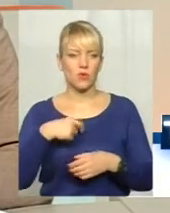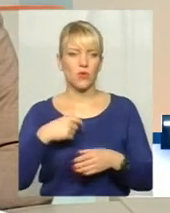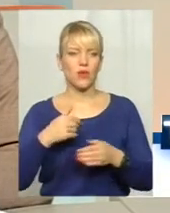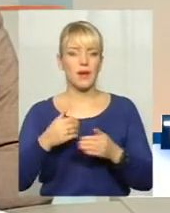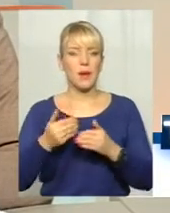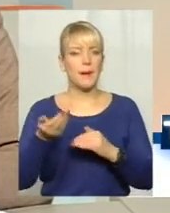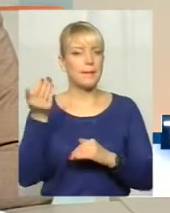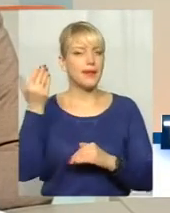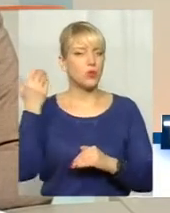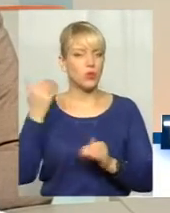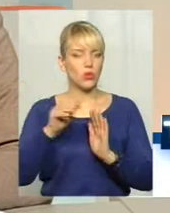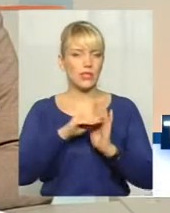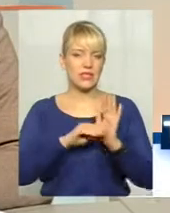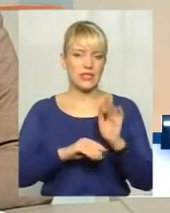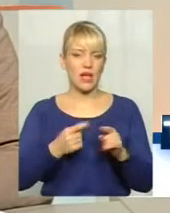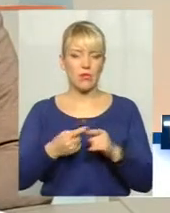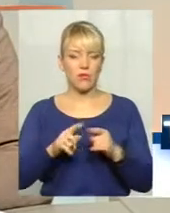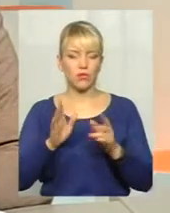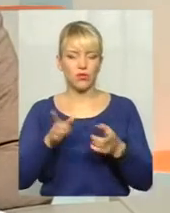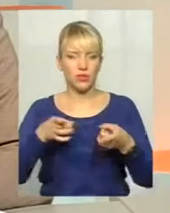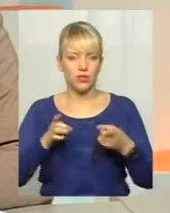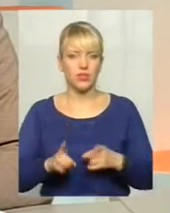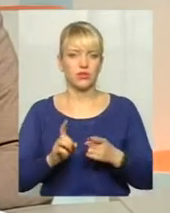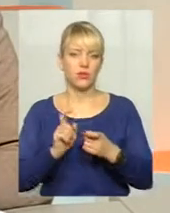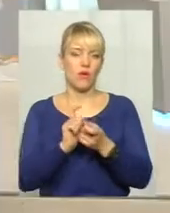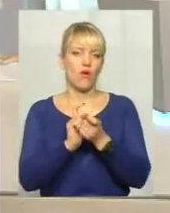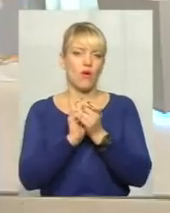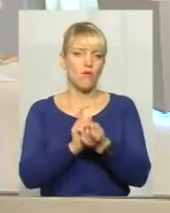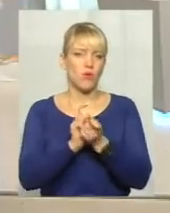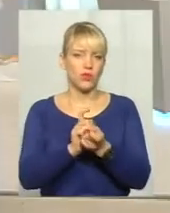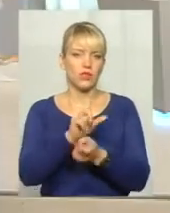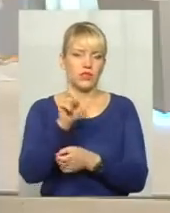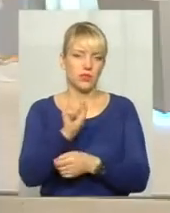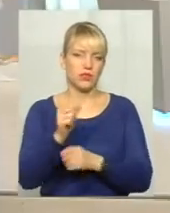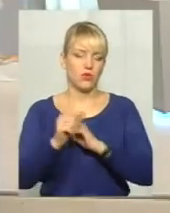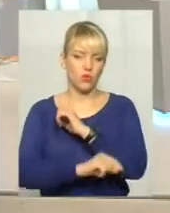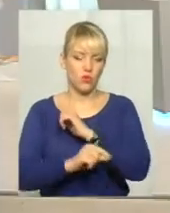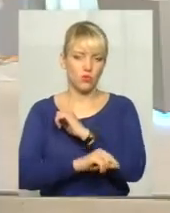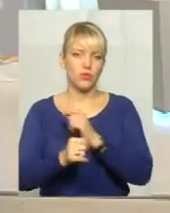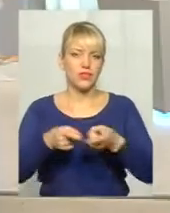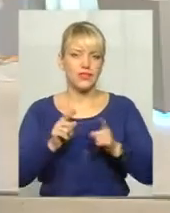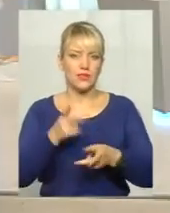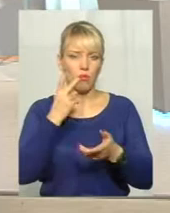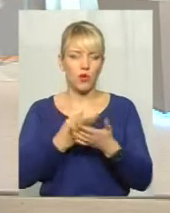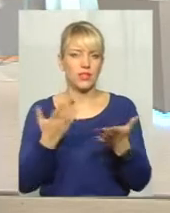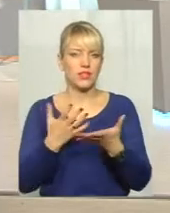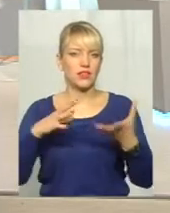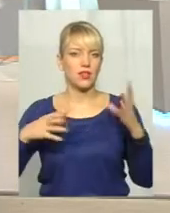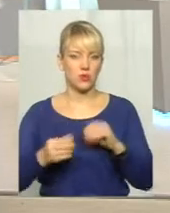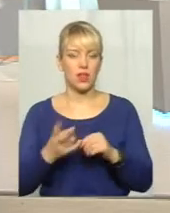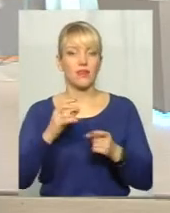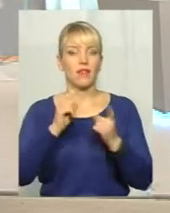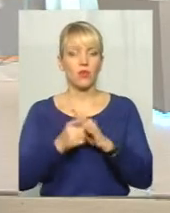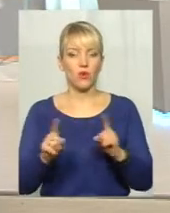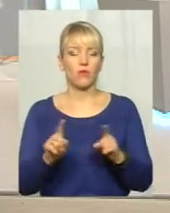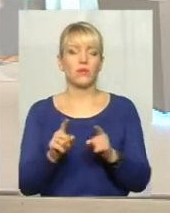системи, він буде дійсно боротися з корупцією і дійсно покаже якийсь результат. Натомість ми бачимо, що, да, вони